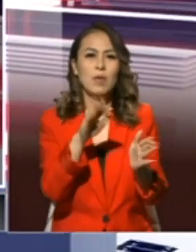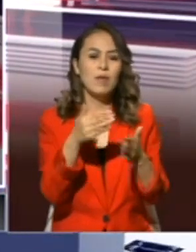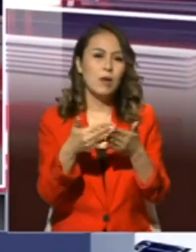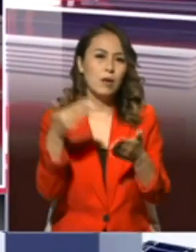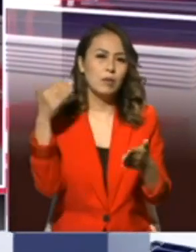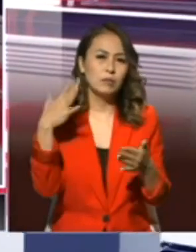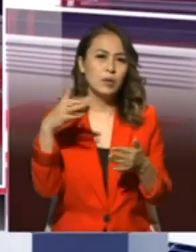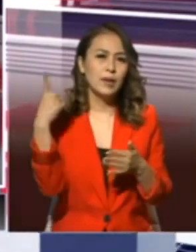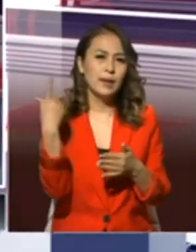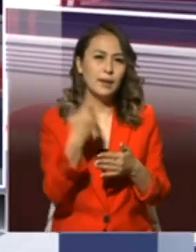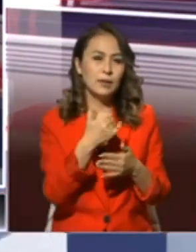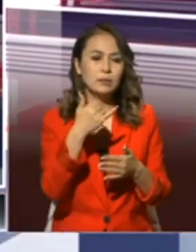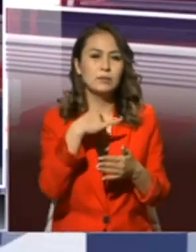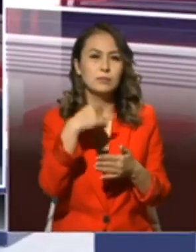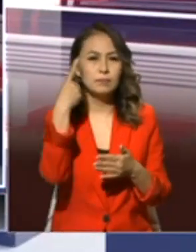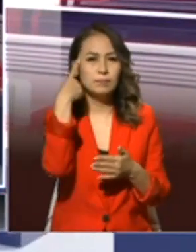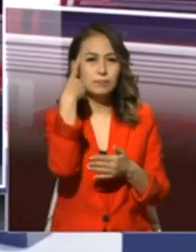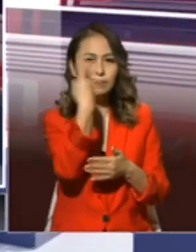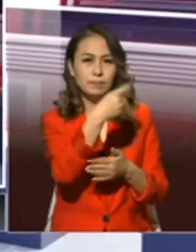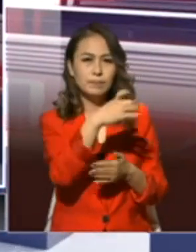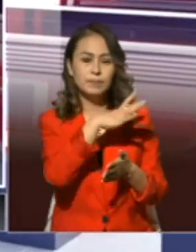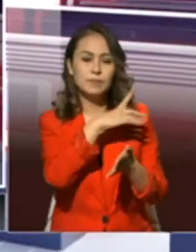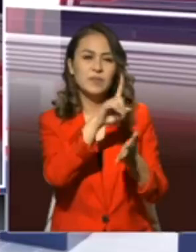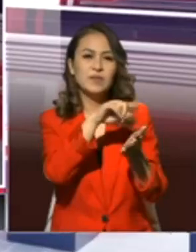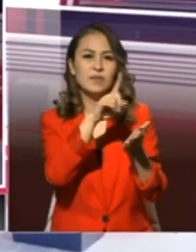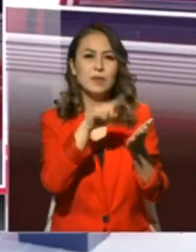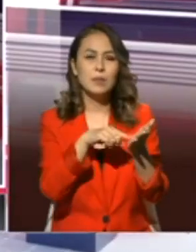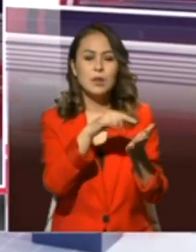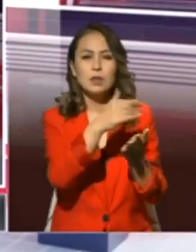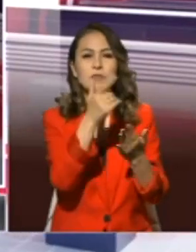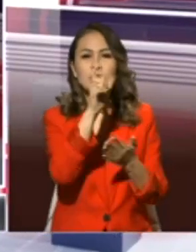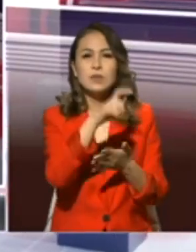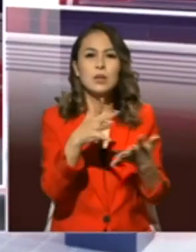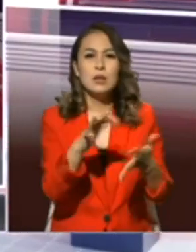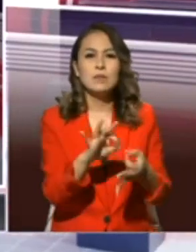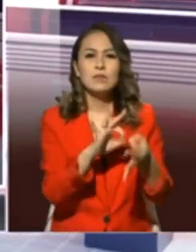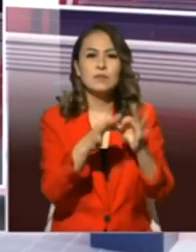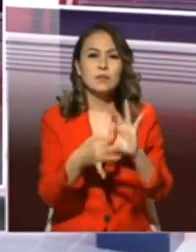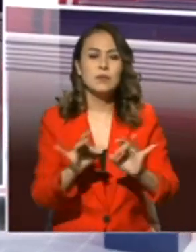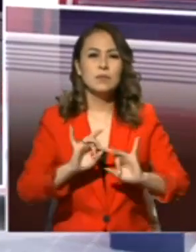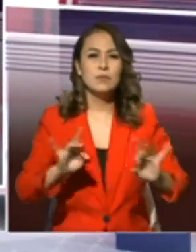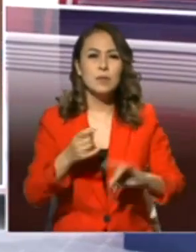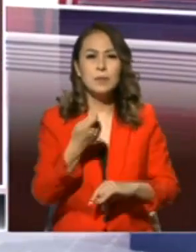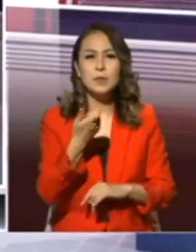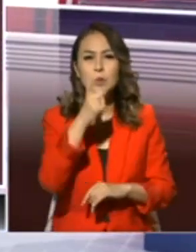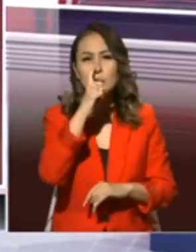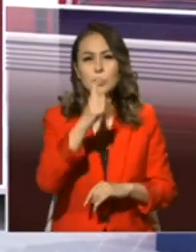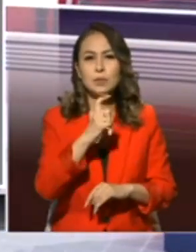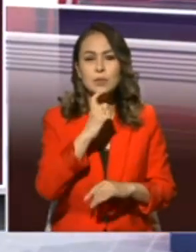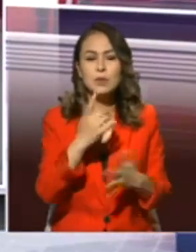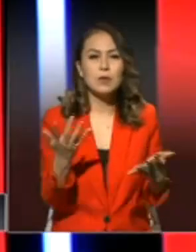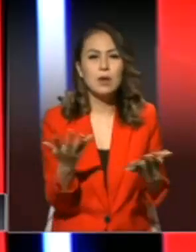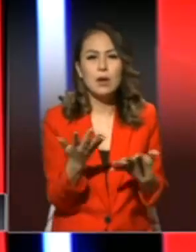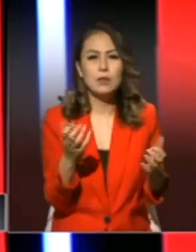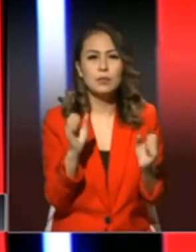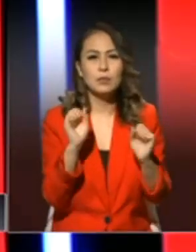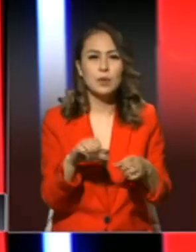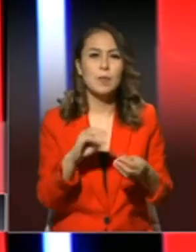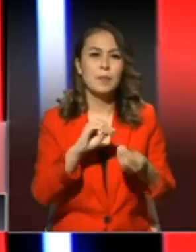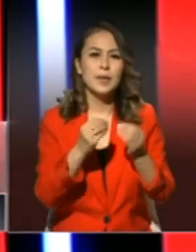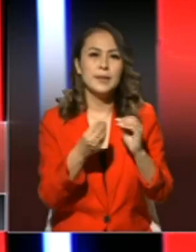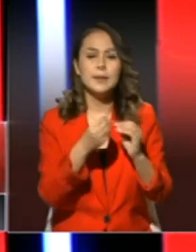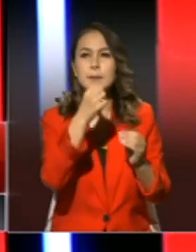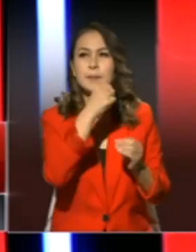бері хабарласып жатырмыз. Бүгін енді осы сауалға қатысты өзінің позициясын түсіндіріп берсе, біз білмейтін, біз түсіне алмай жатқан мәселелер болса,